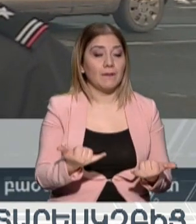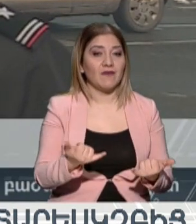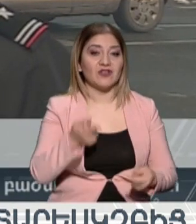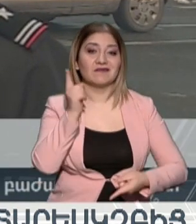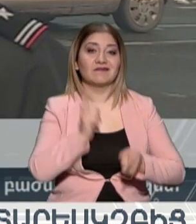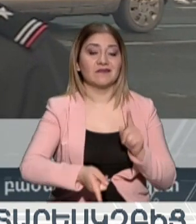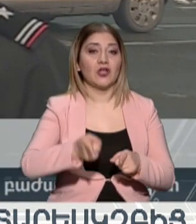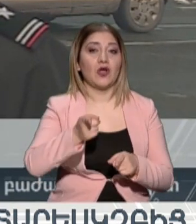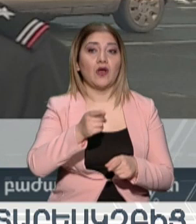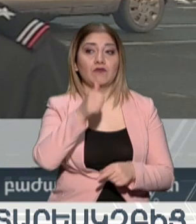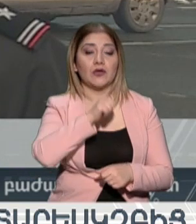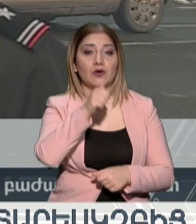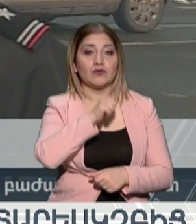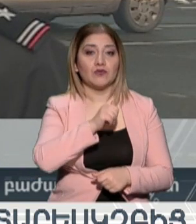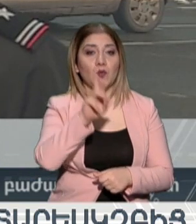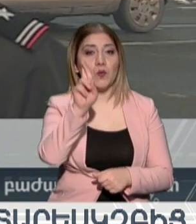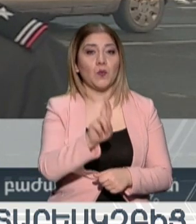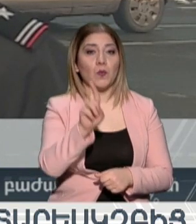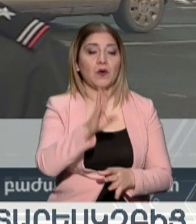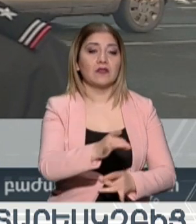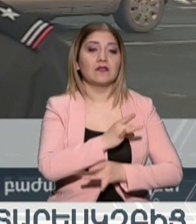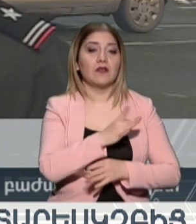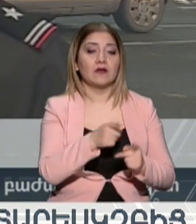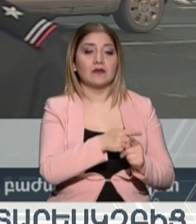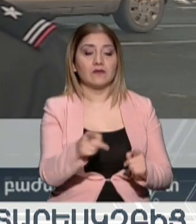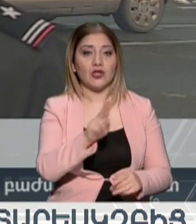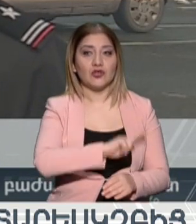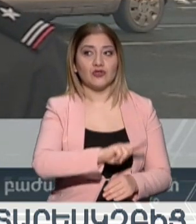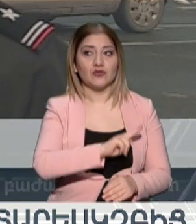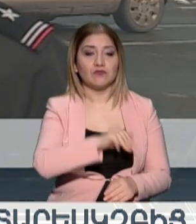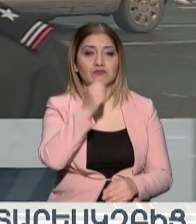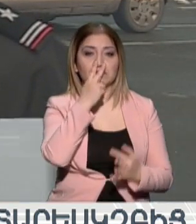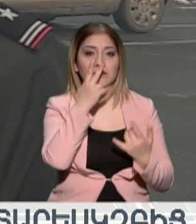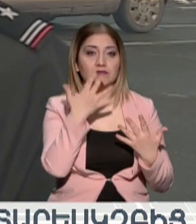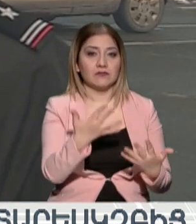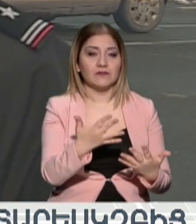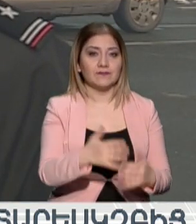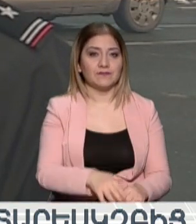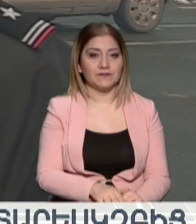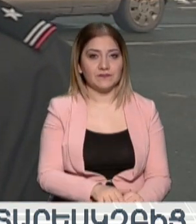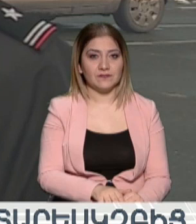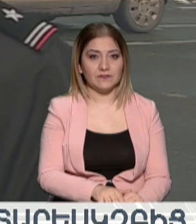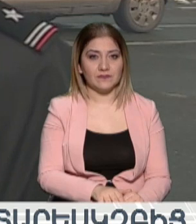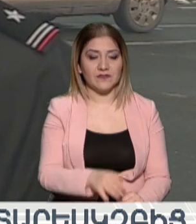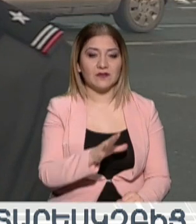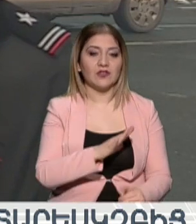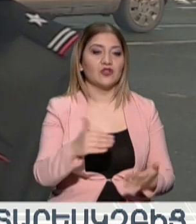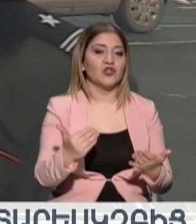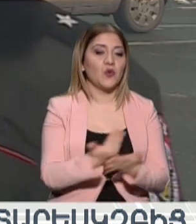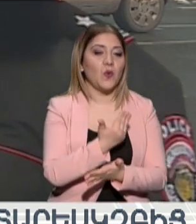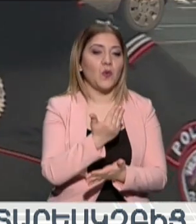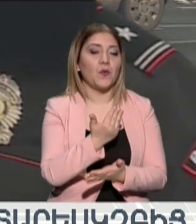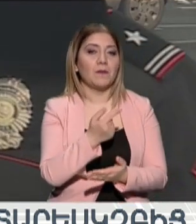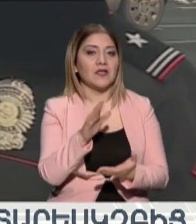մի ինչ հունվարի տոնորերից հետո աշխատում ենք, փորձը ցույց է տալիս, չգիտեմ, երևի նոր է